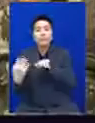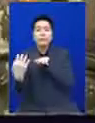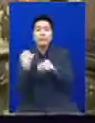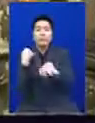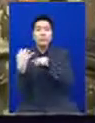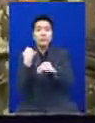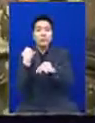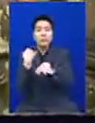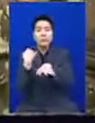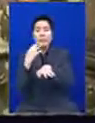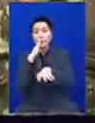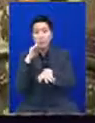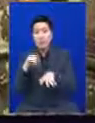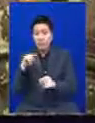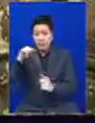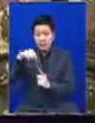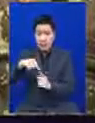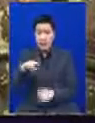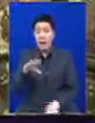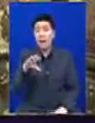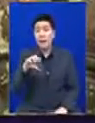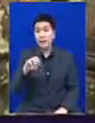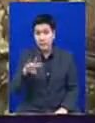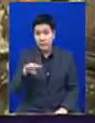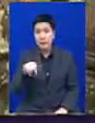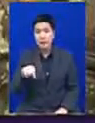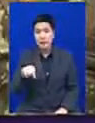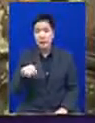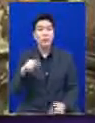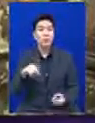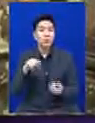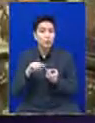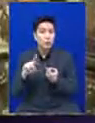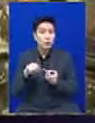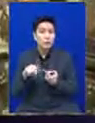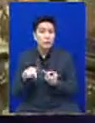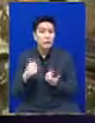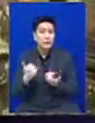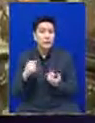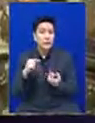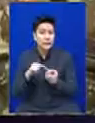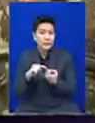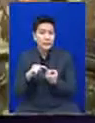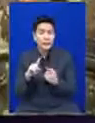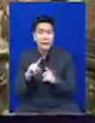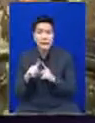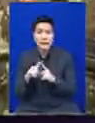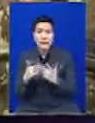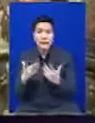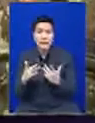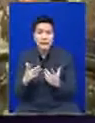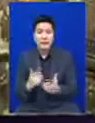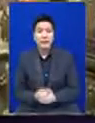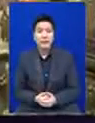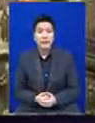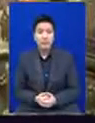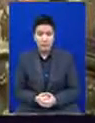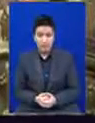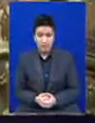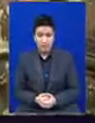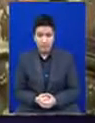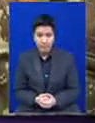ม54ตรงกม54เนี่ยก็จะรองรับกรุงเทพตะวันออกตะวันตกทั้